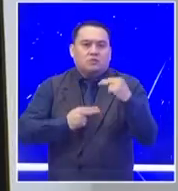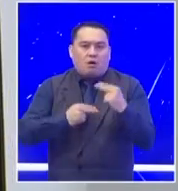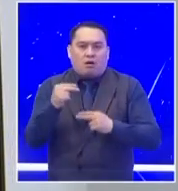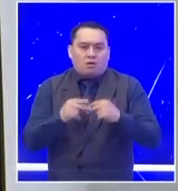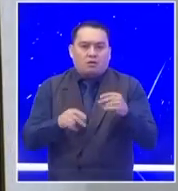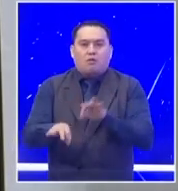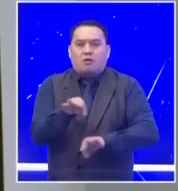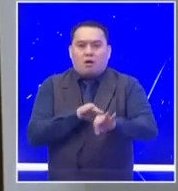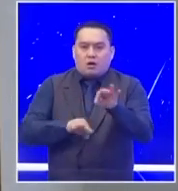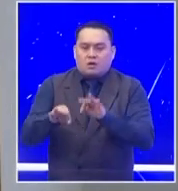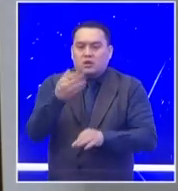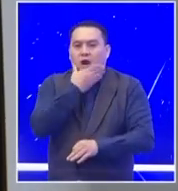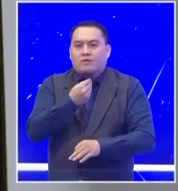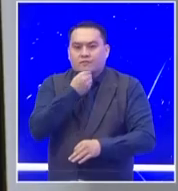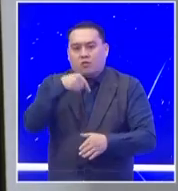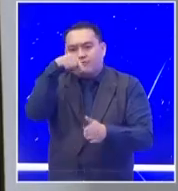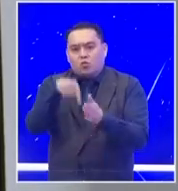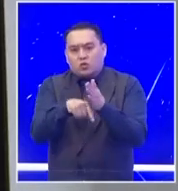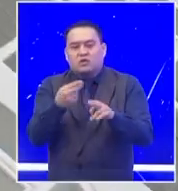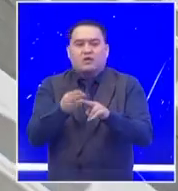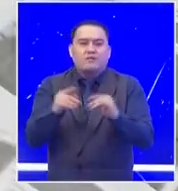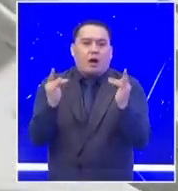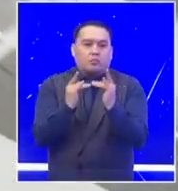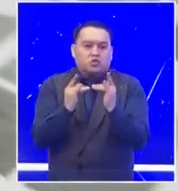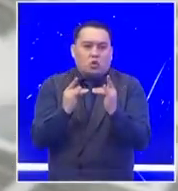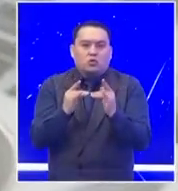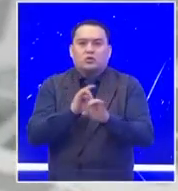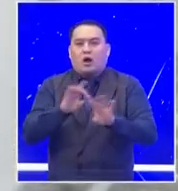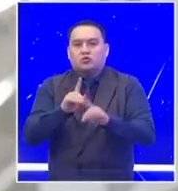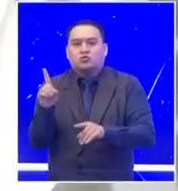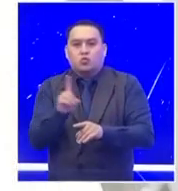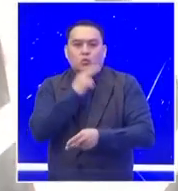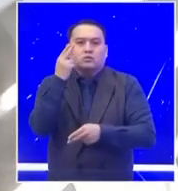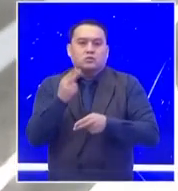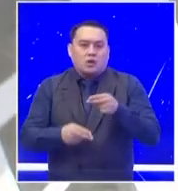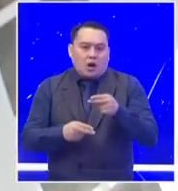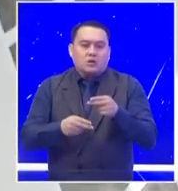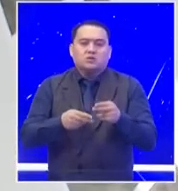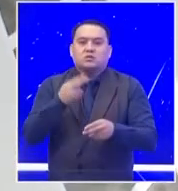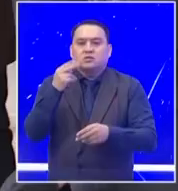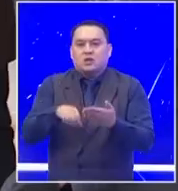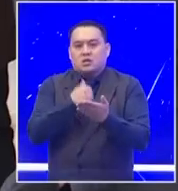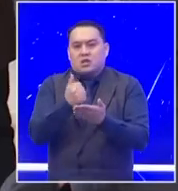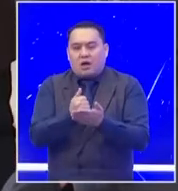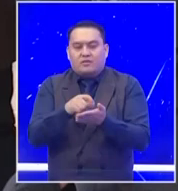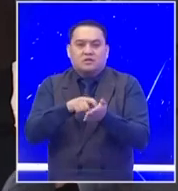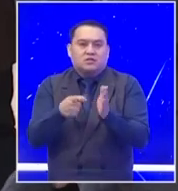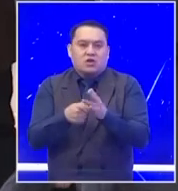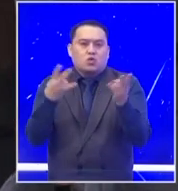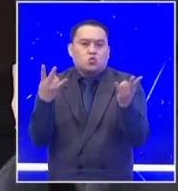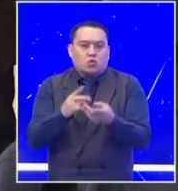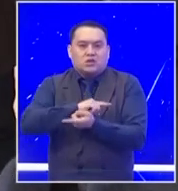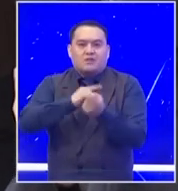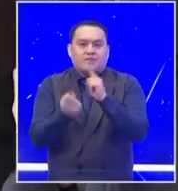и архитекторами эстетический вид внутреннего пространства общежития. Он подчеркнул, что для законченности интерьера главного холла здания необходимо